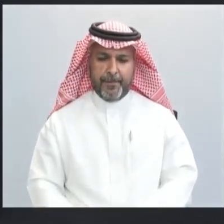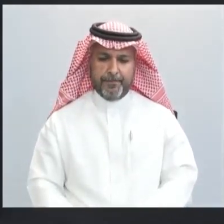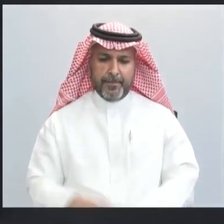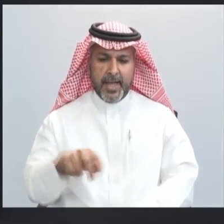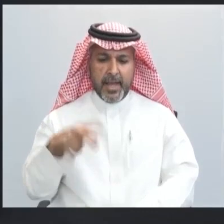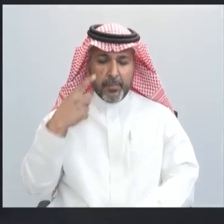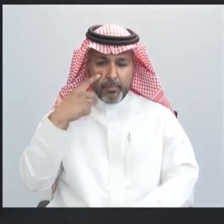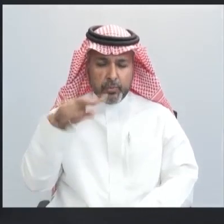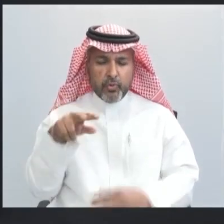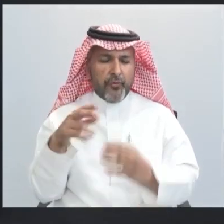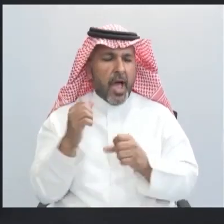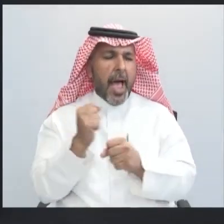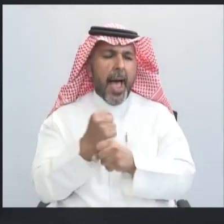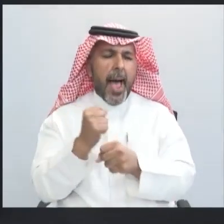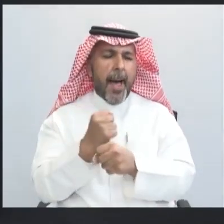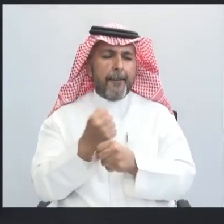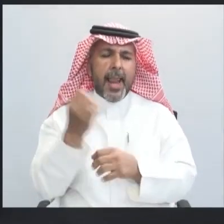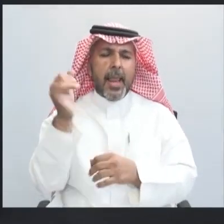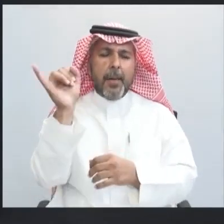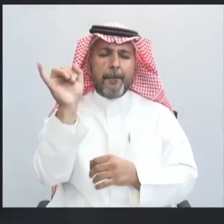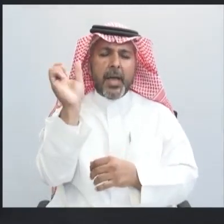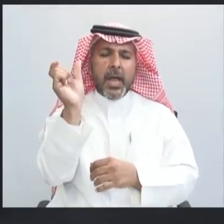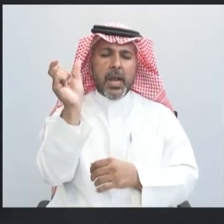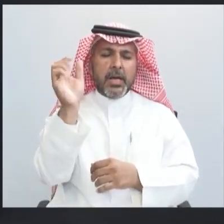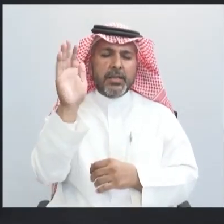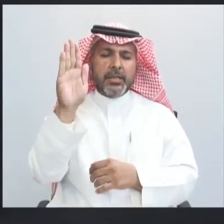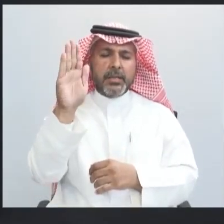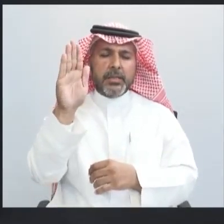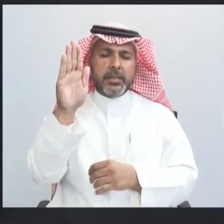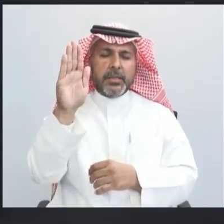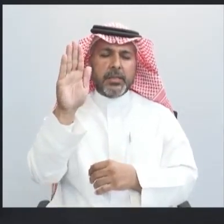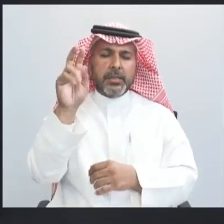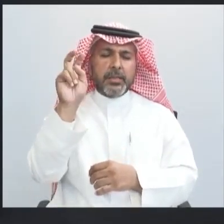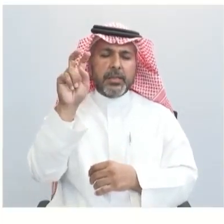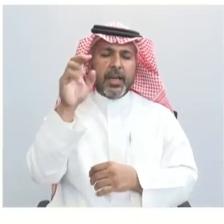الإلكتروني، سنتعرف بإذن الله على إنشاء منصة باستخدام ميل تشيمب.